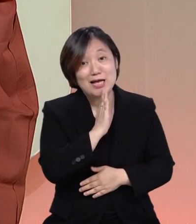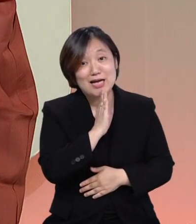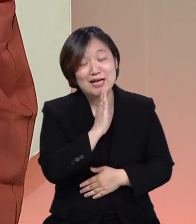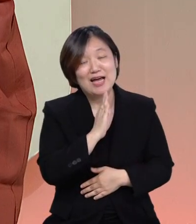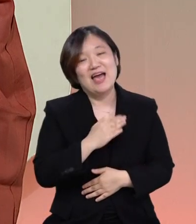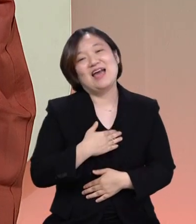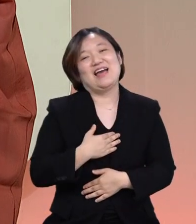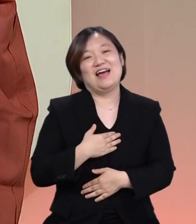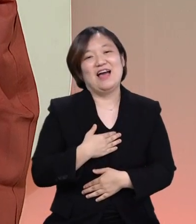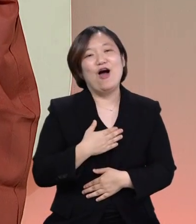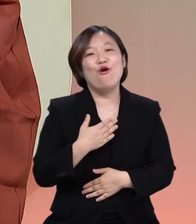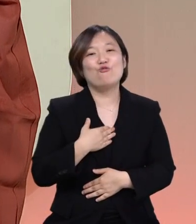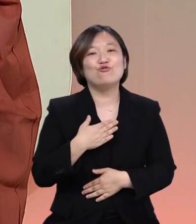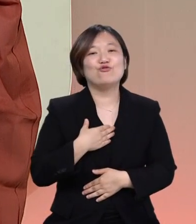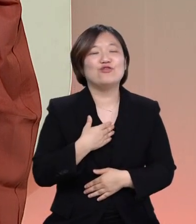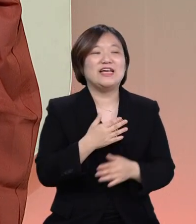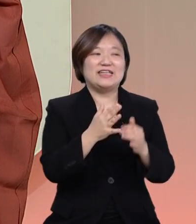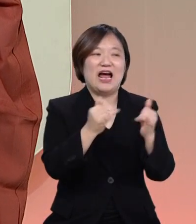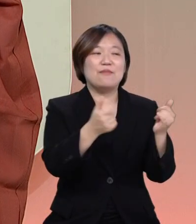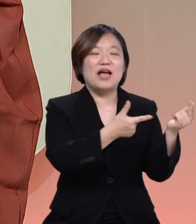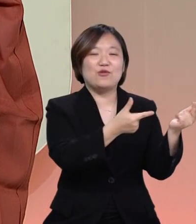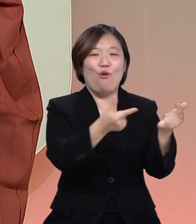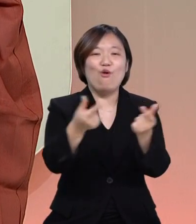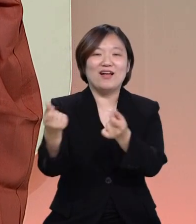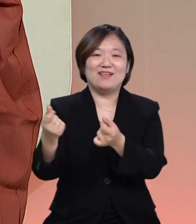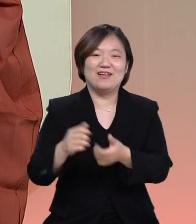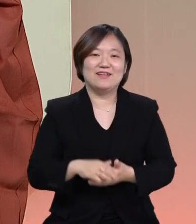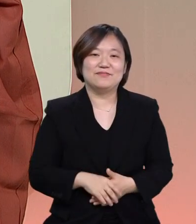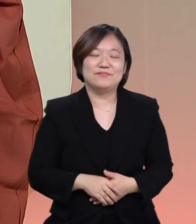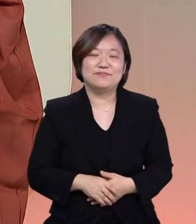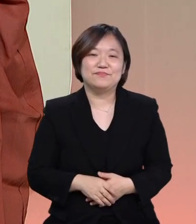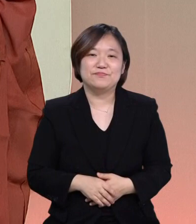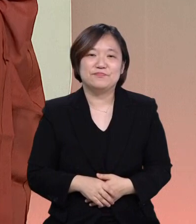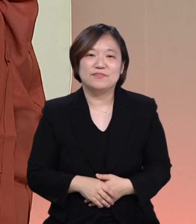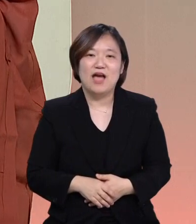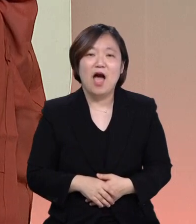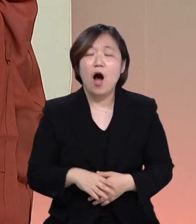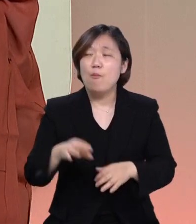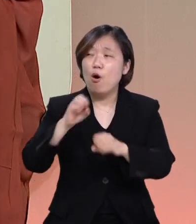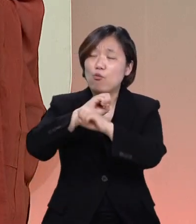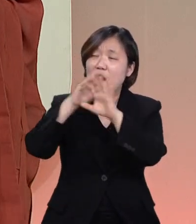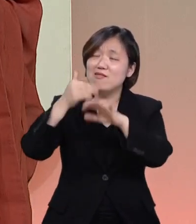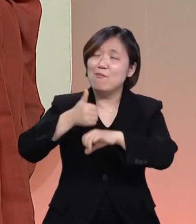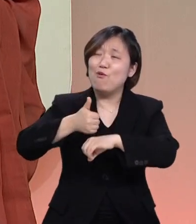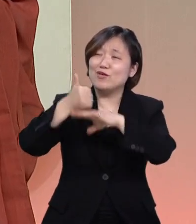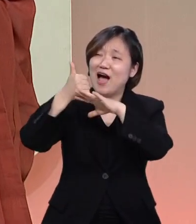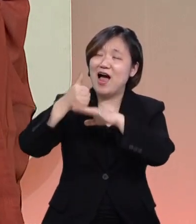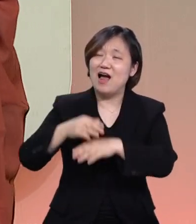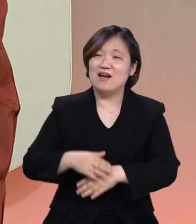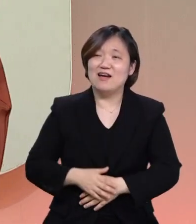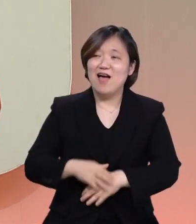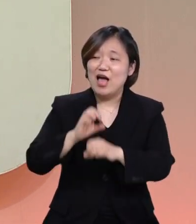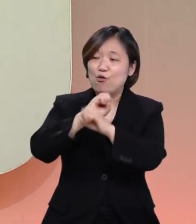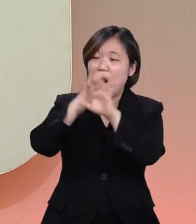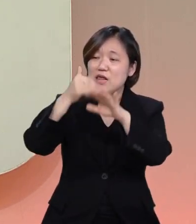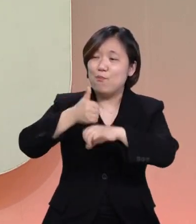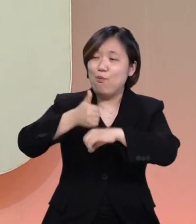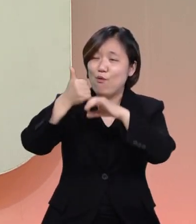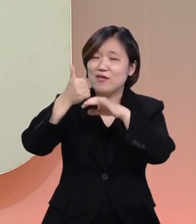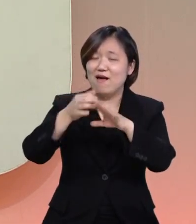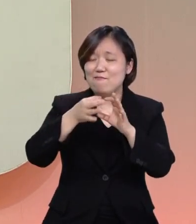인간의 어떤 그런 무의식의 모습이지 않습니까 관세음보살 관세음보살하고